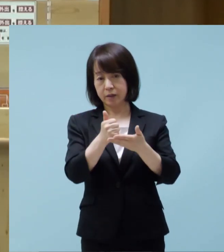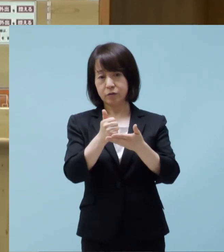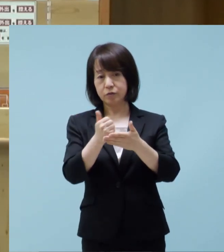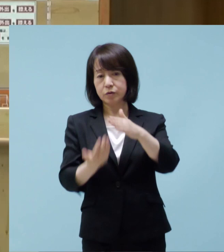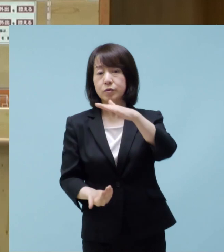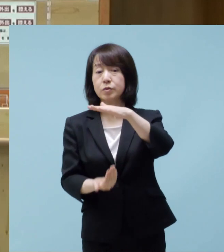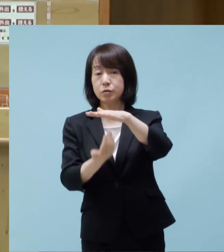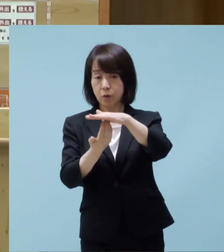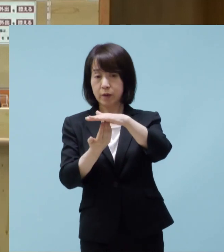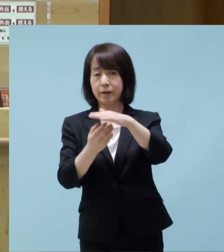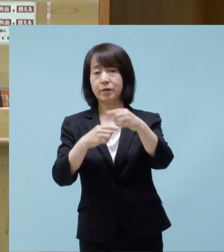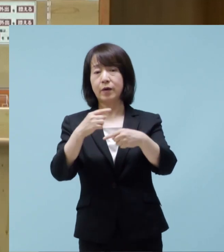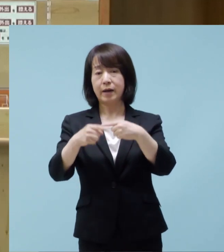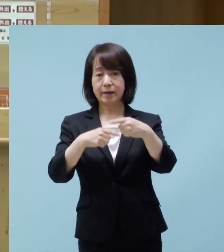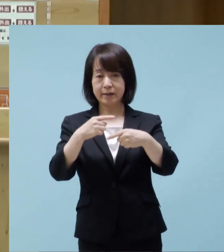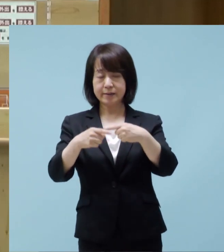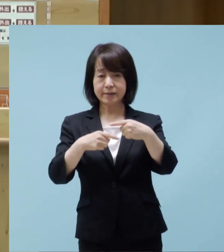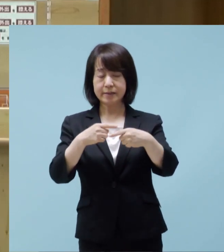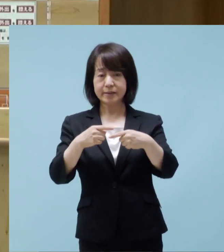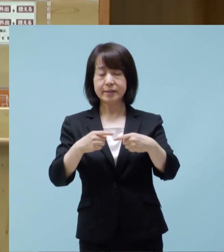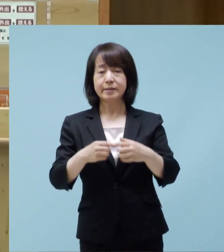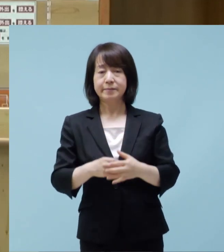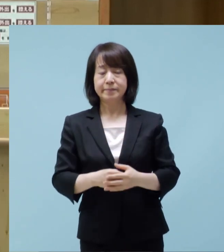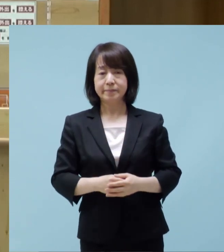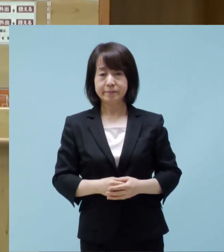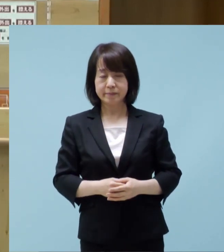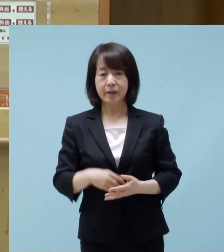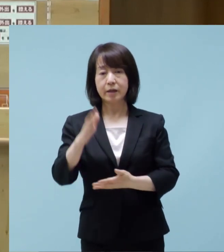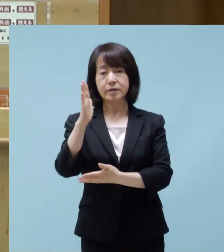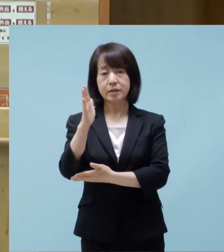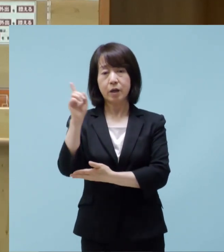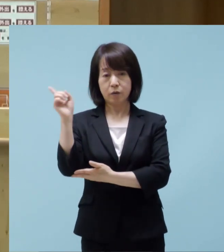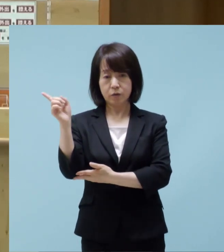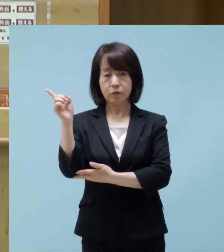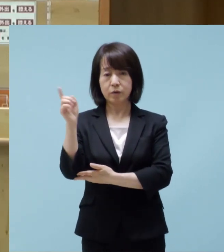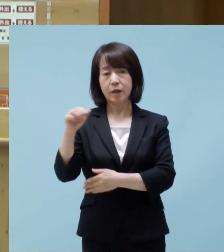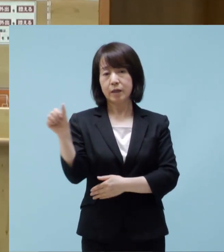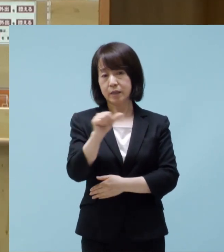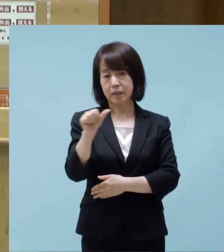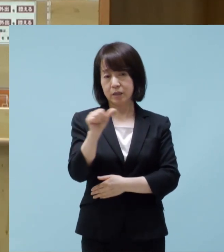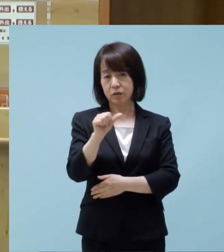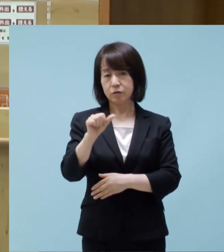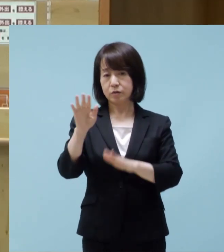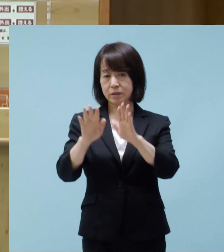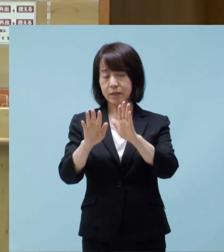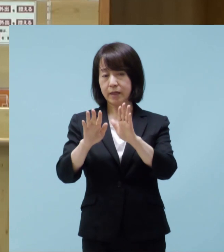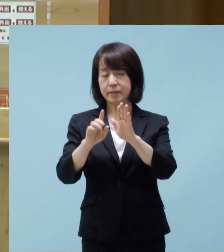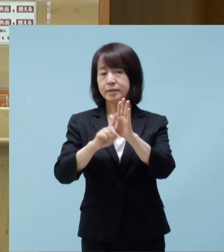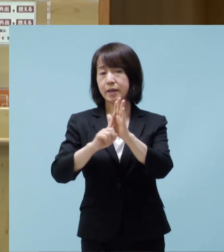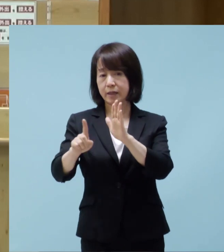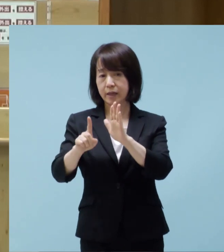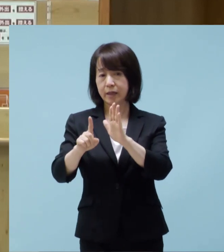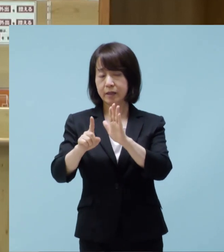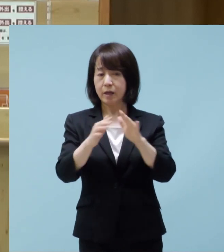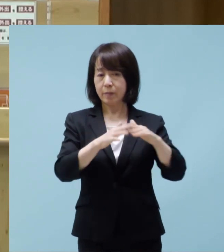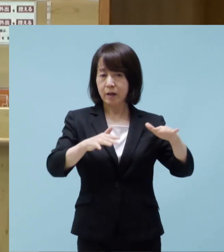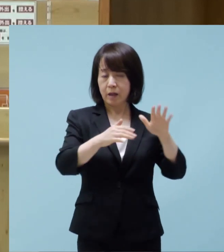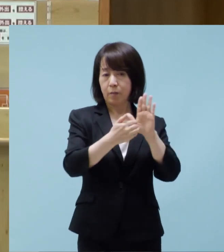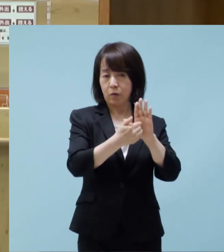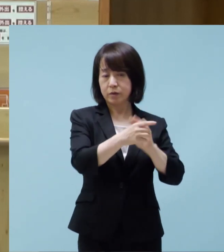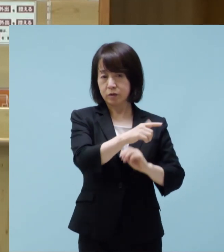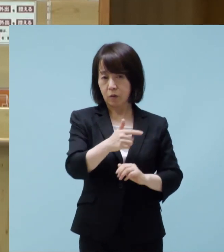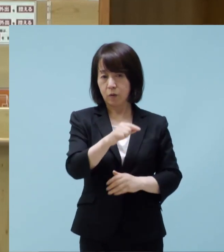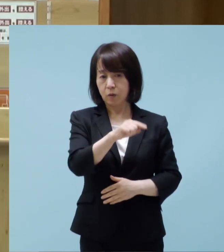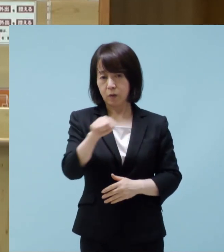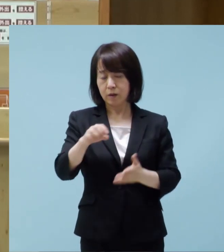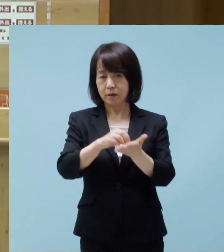先ほど組織委員会の橋本会長が政府から緊急事態宣言やまん延防止措置が解除された地域を受けるイベント観客上限について考え方が発